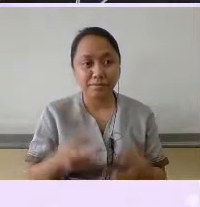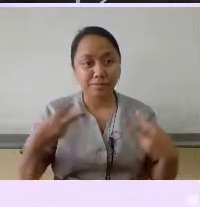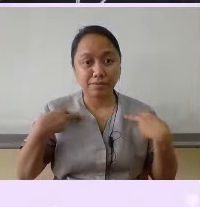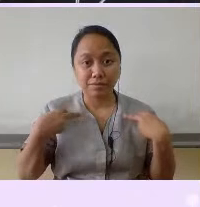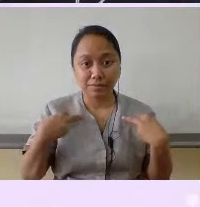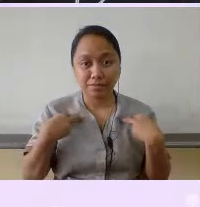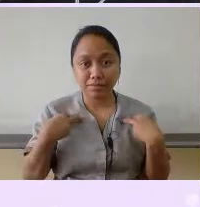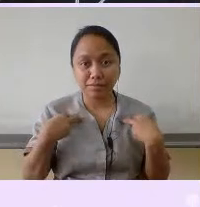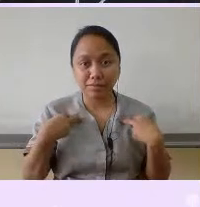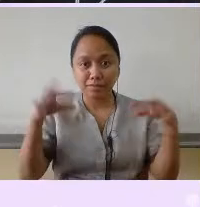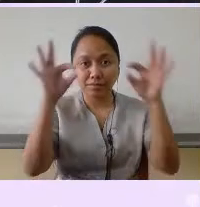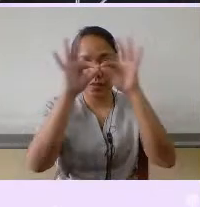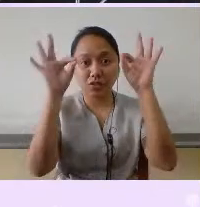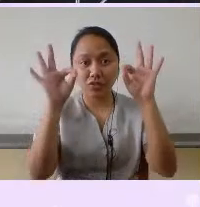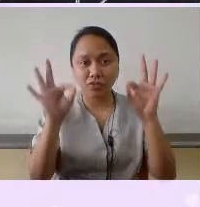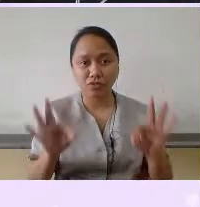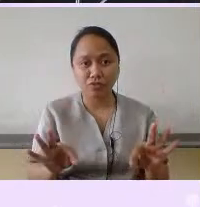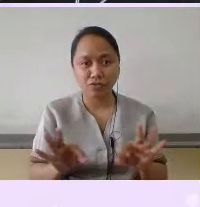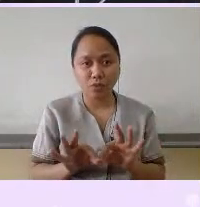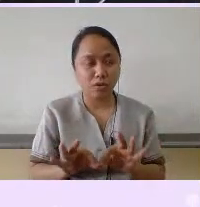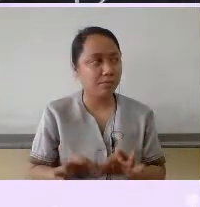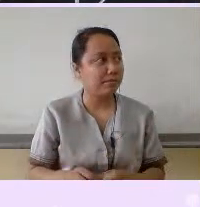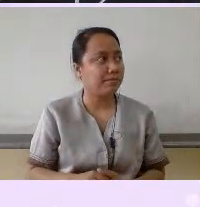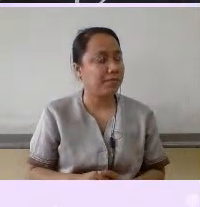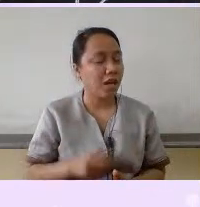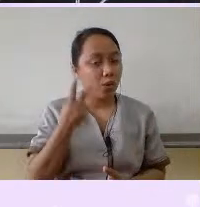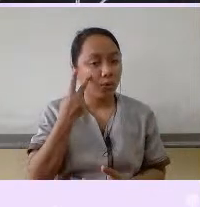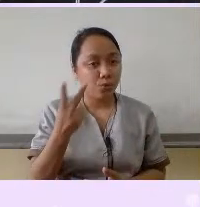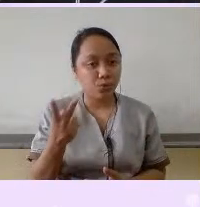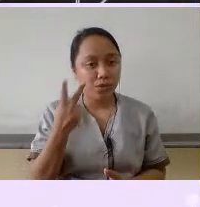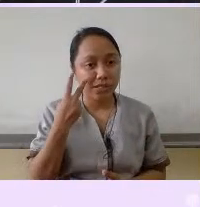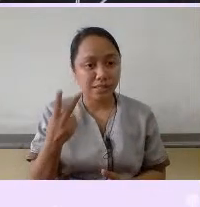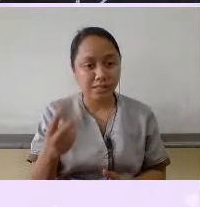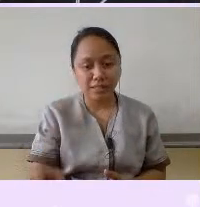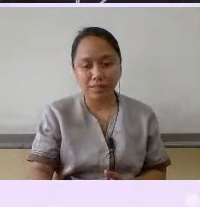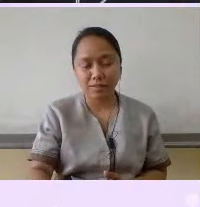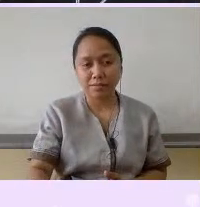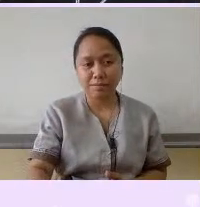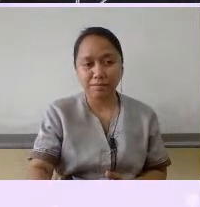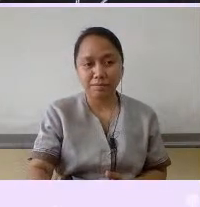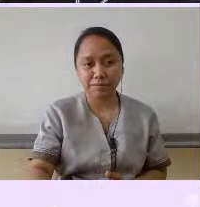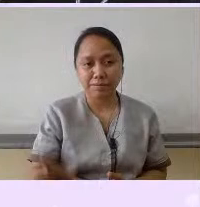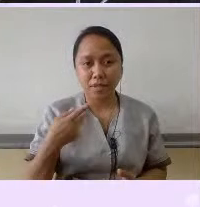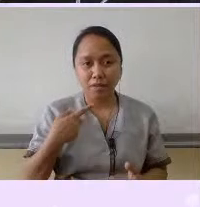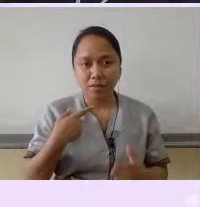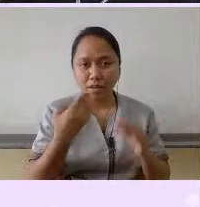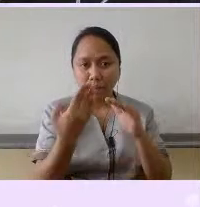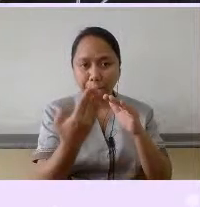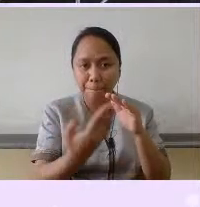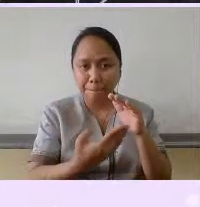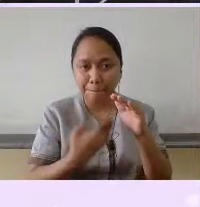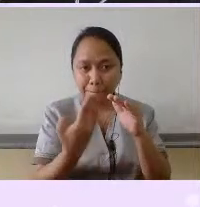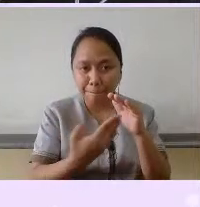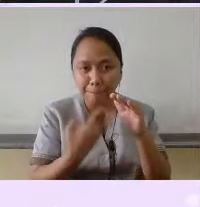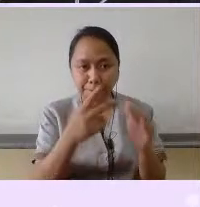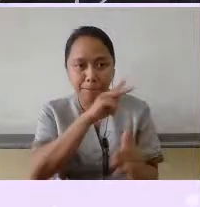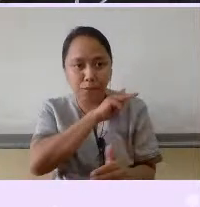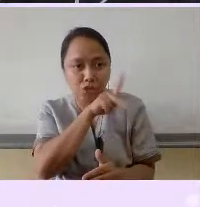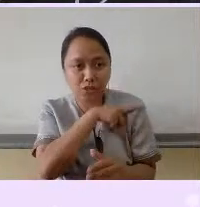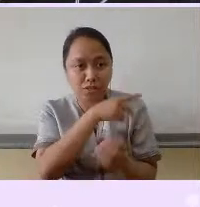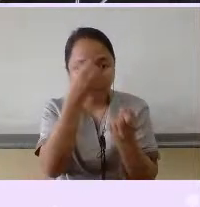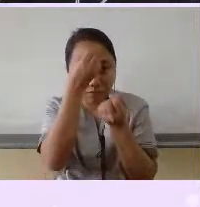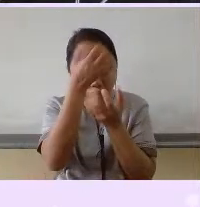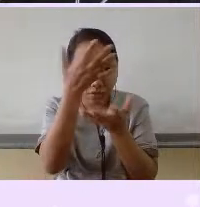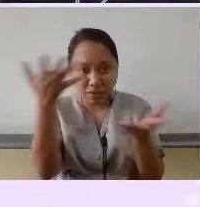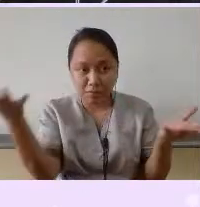re-enrollment form. So makakita natin yung mga basic information. Syempre hindi nawawala dyan yung kung ano ba